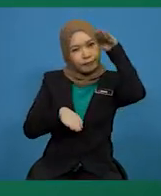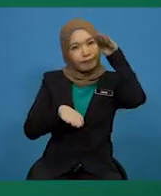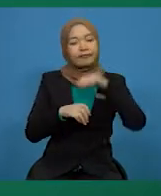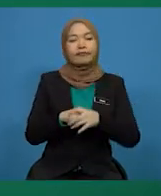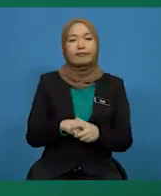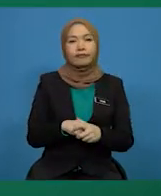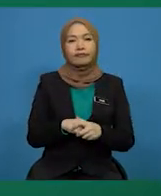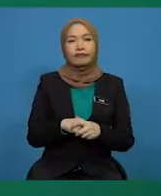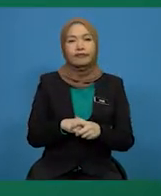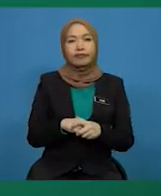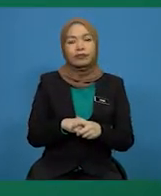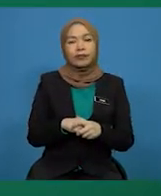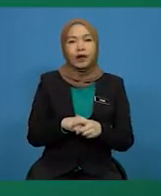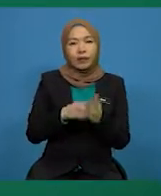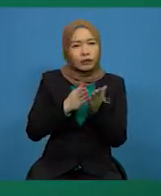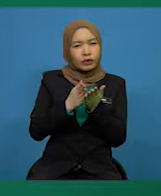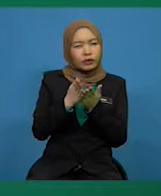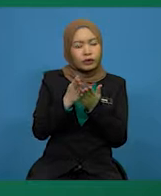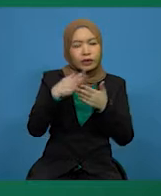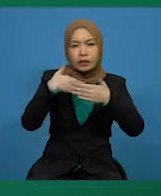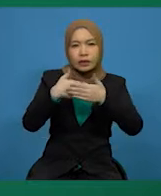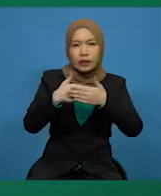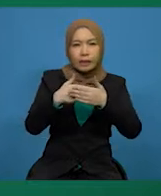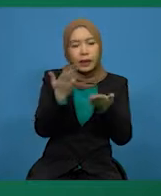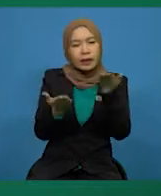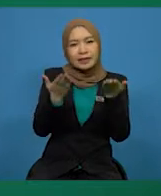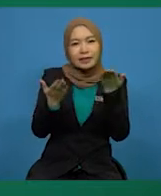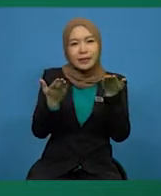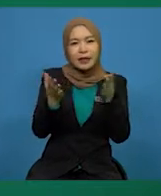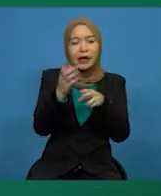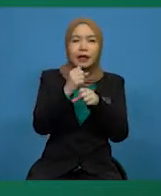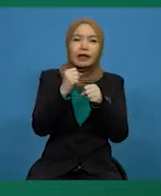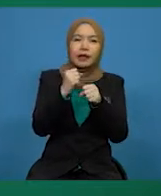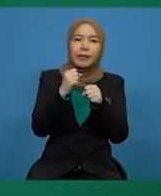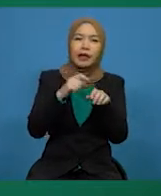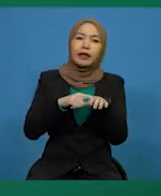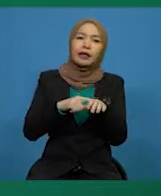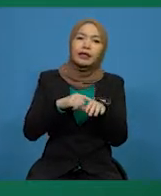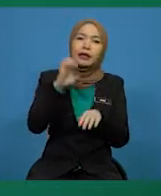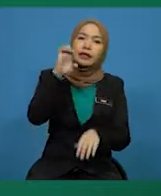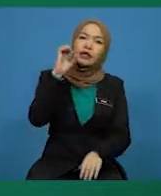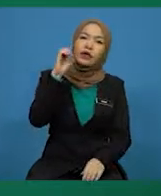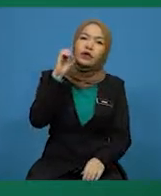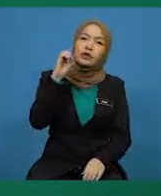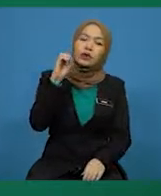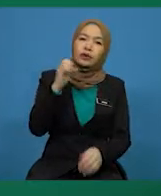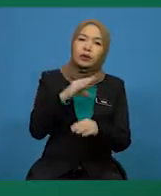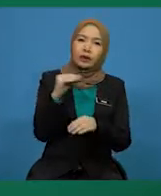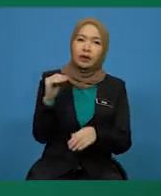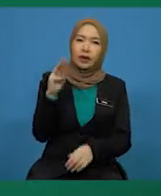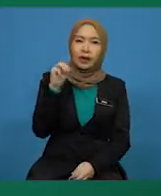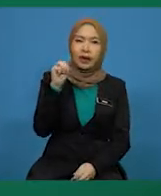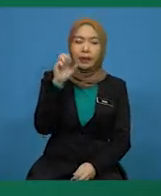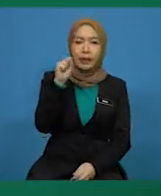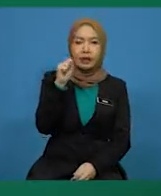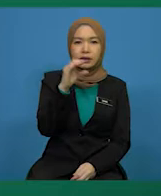Proses ini berterusan sehinggalah kesimbangan tercapai di titik E kosong apabila MS sama MD pada